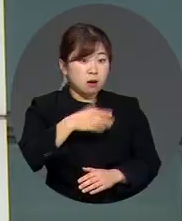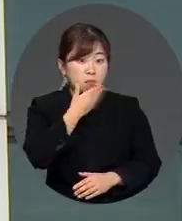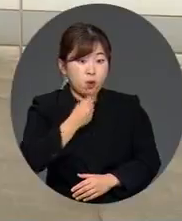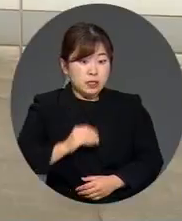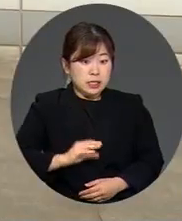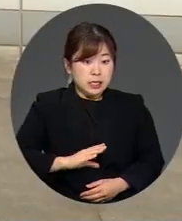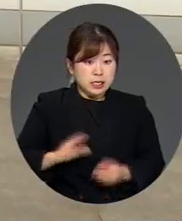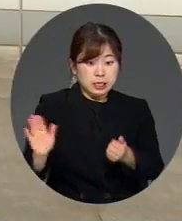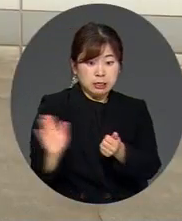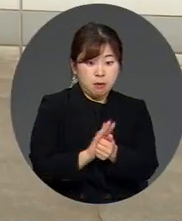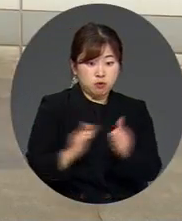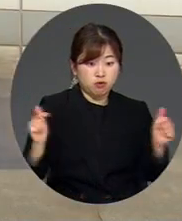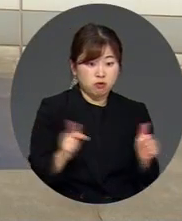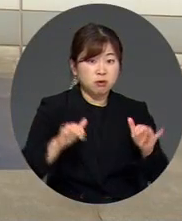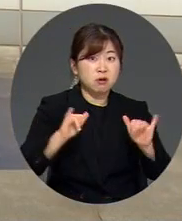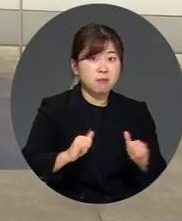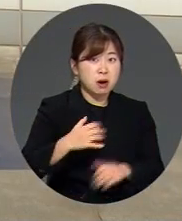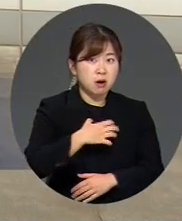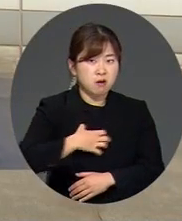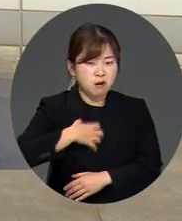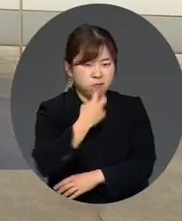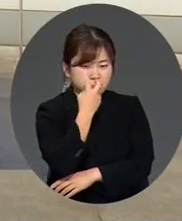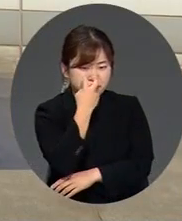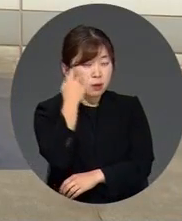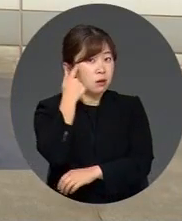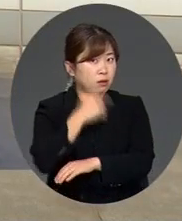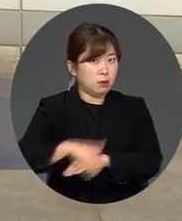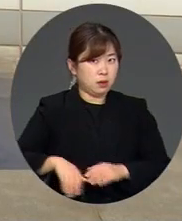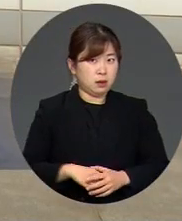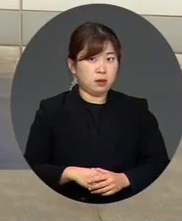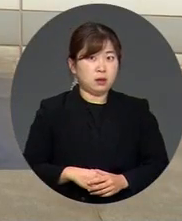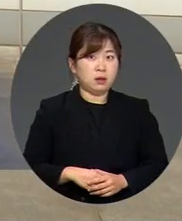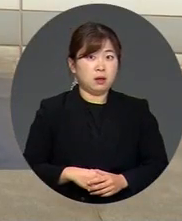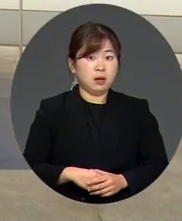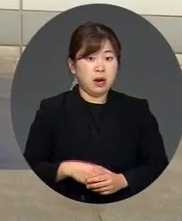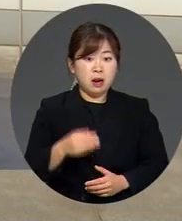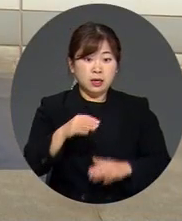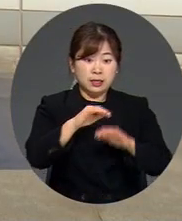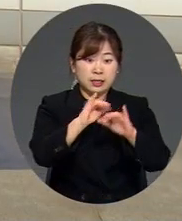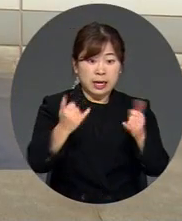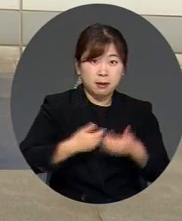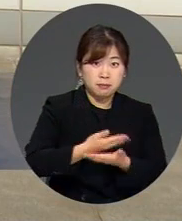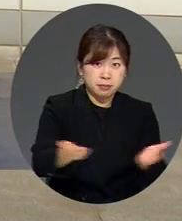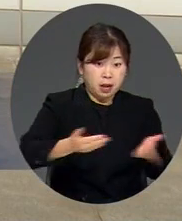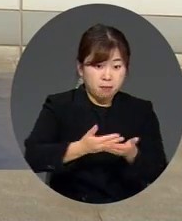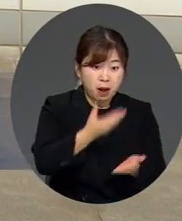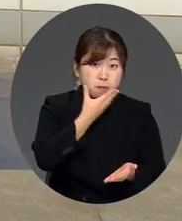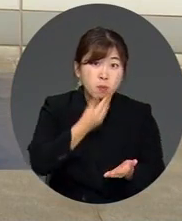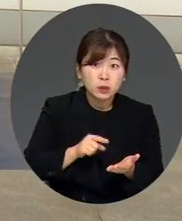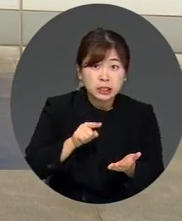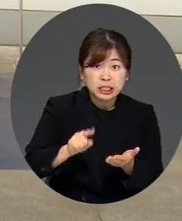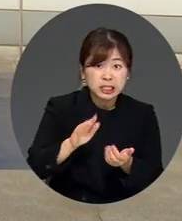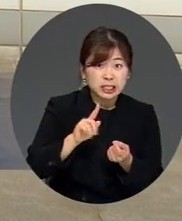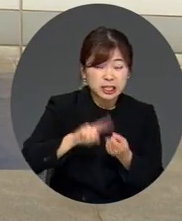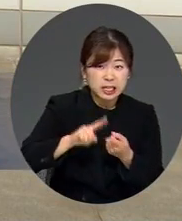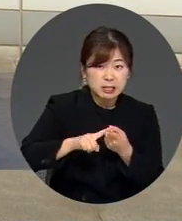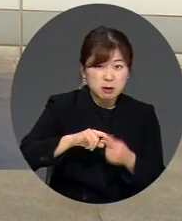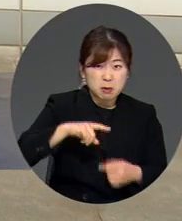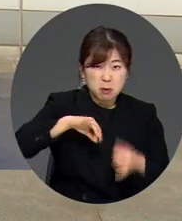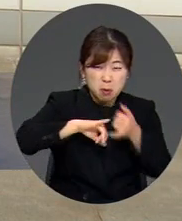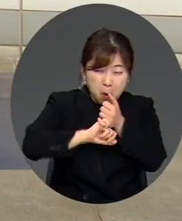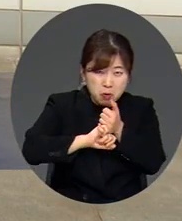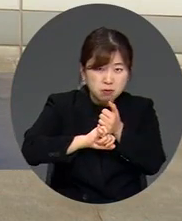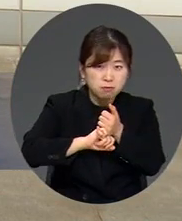계획입니다. 민생 예산은 최대한 지켜내야 합니다. 예산 심사 과정에서 철저히 분석해서